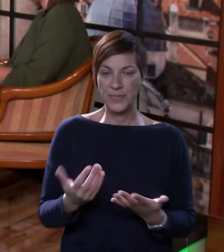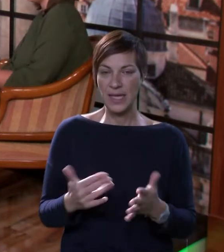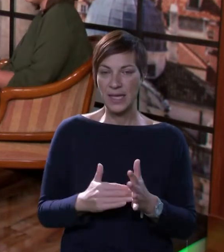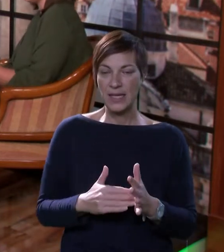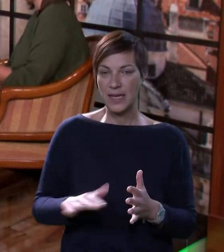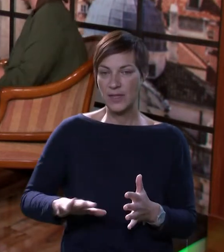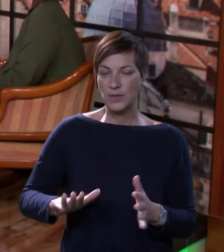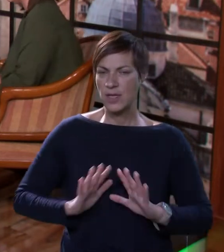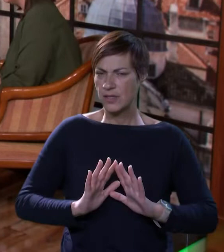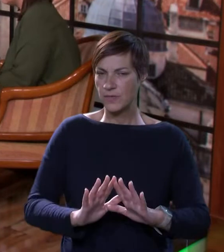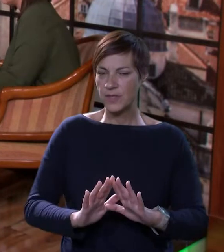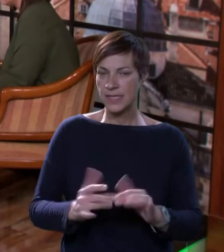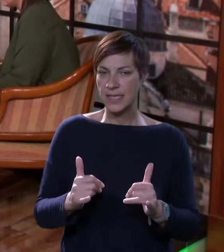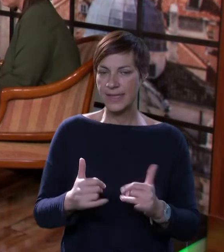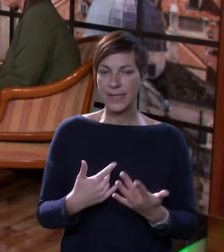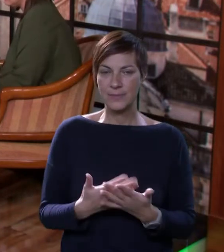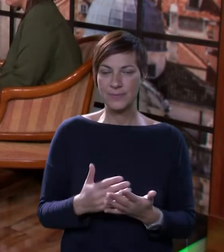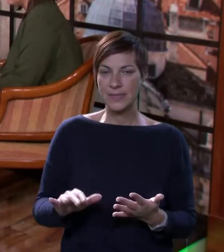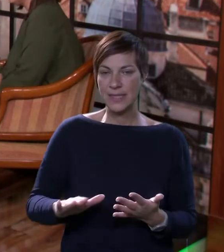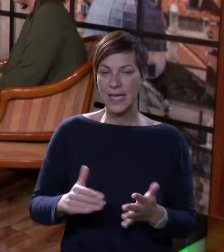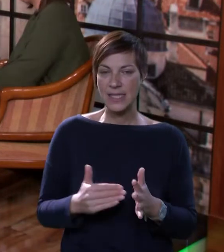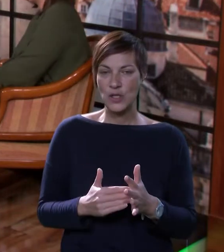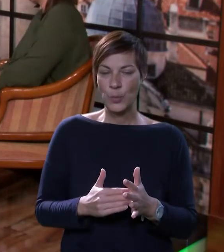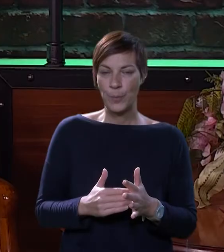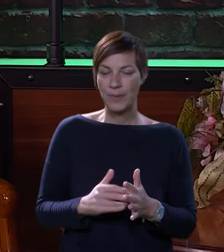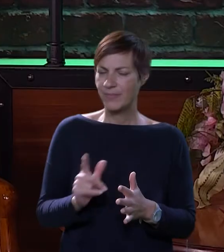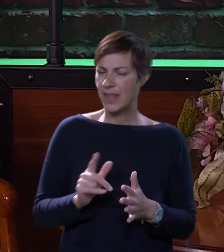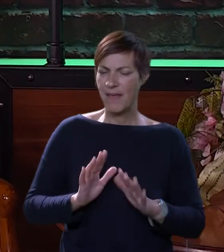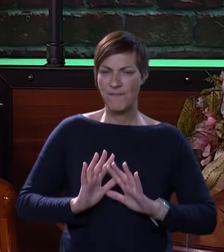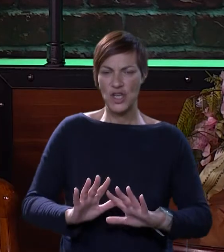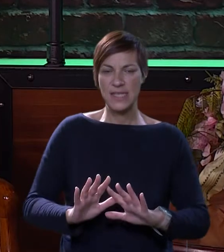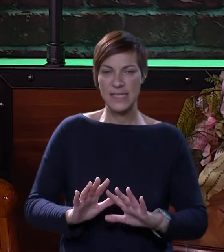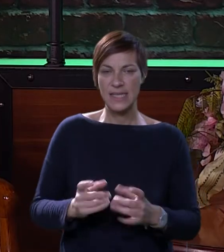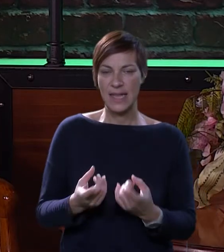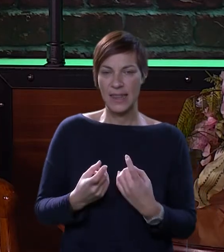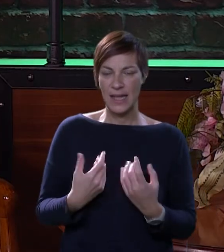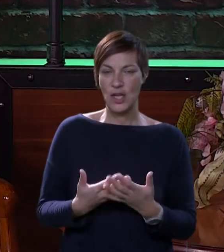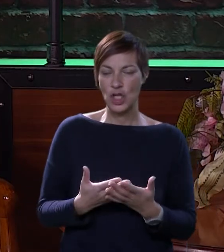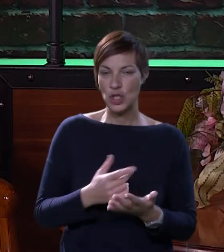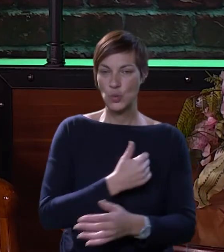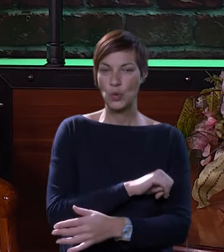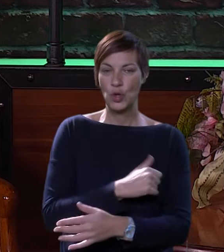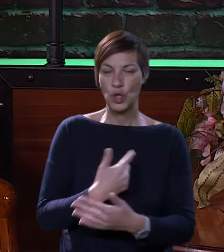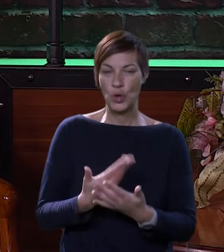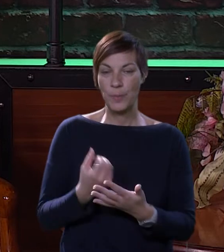li treba tu djecu onda forsirati ili? Djecu bi trebalo, ne bih rekla forsirati, ali oni su u toj dobi kada bi